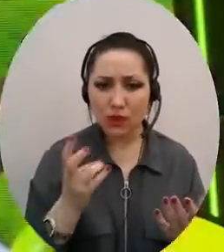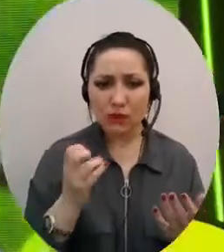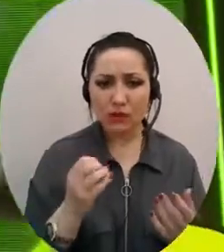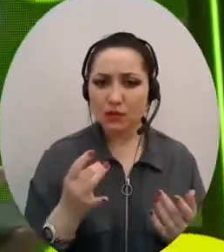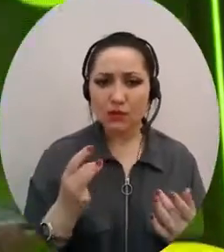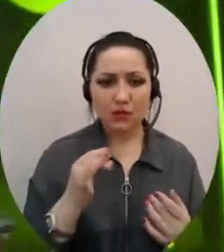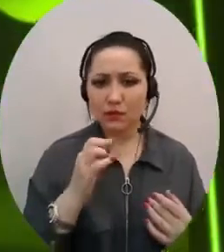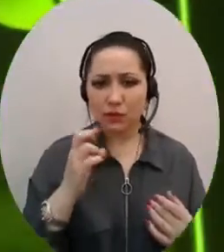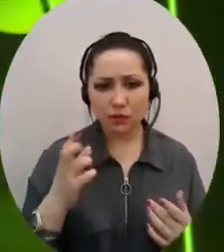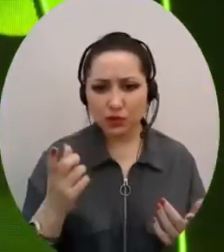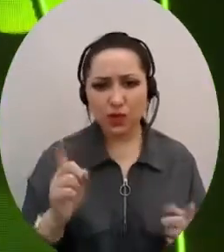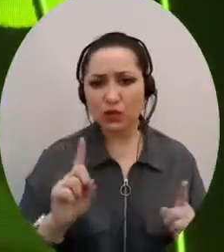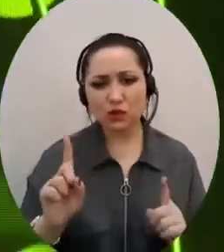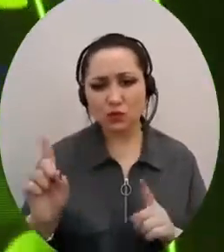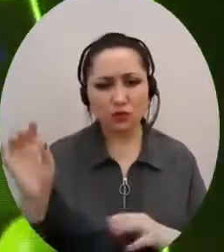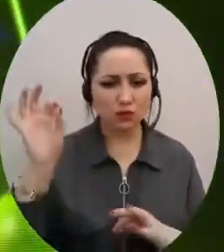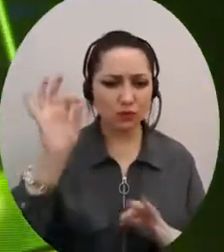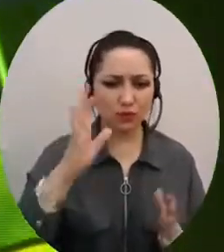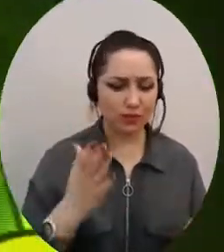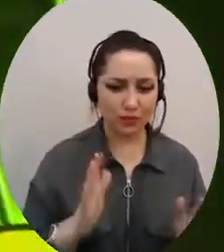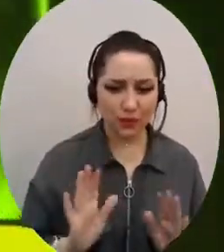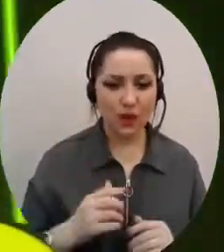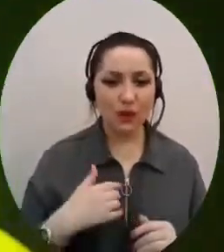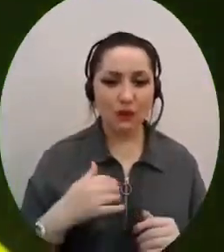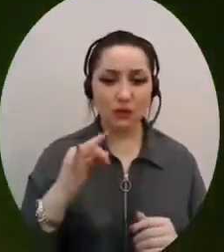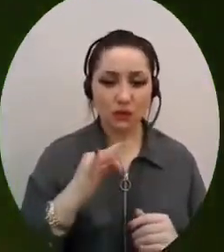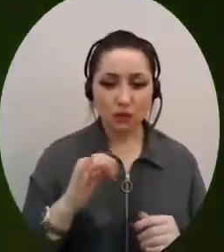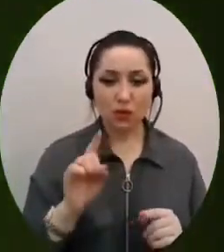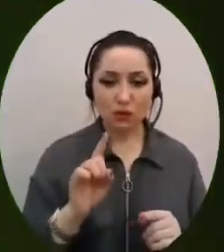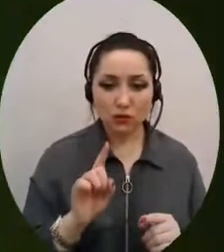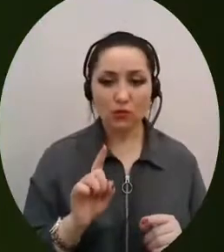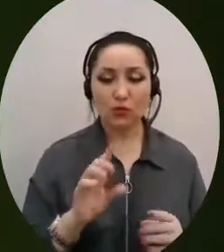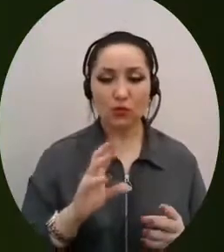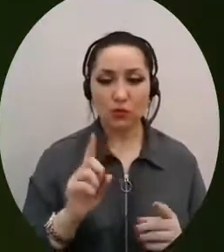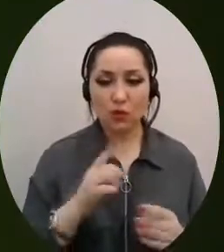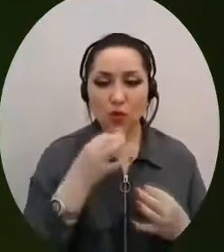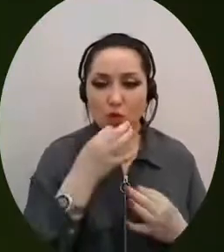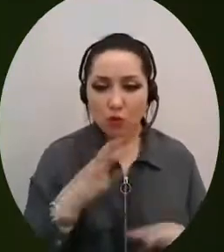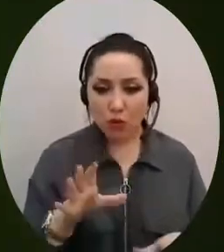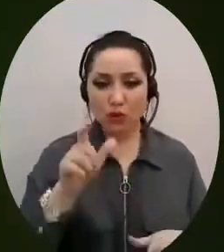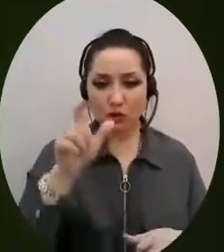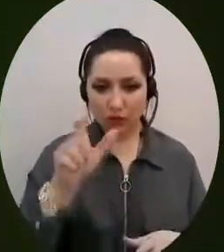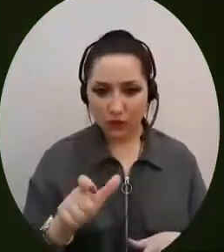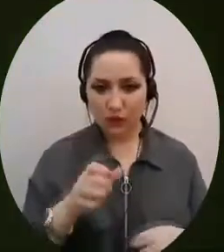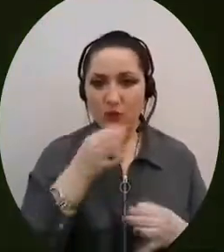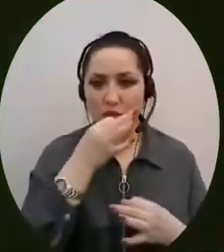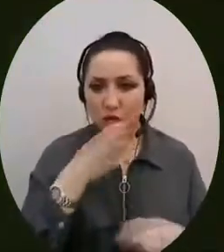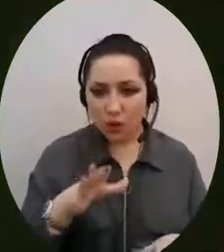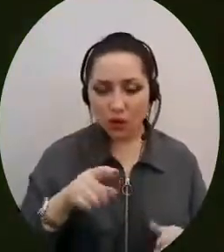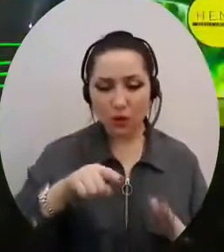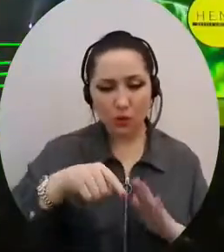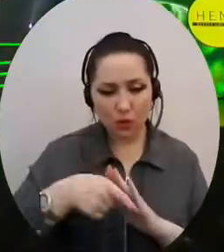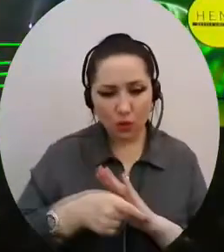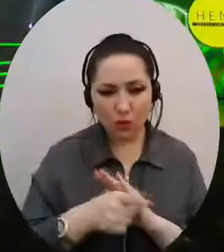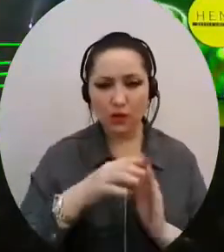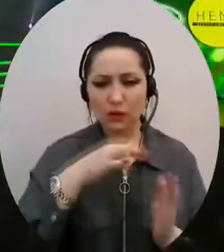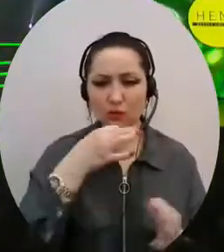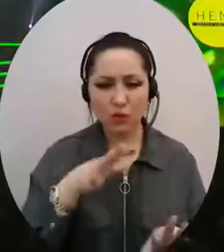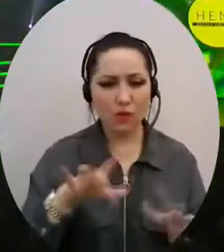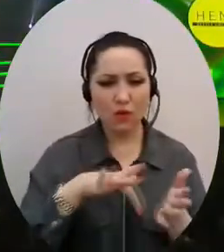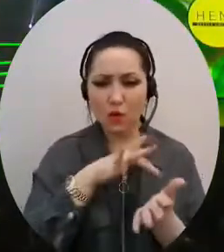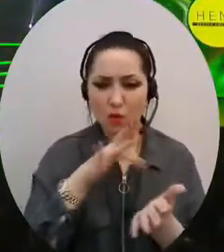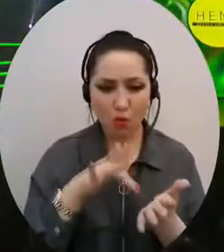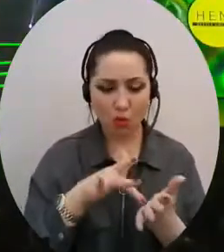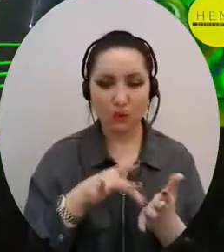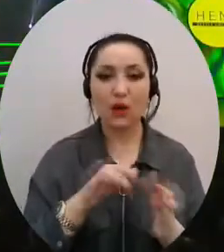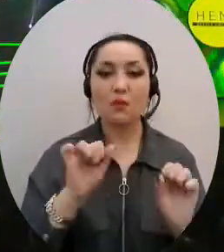врубчике или еще о чем-то. Наша история — это о том, что абсолютно любой человек из любой глубинки, из любого города может